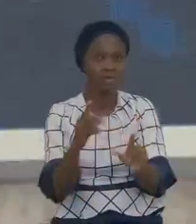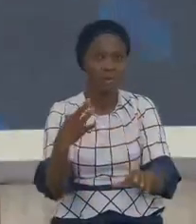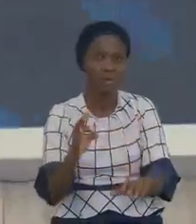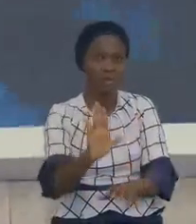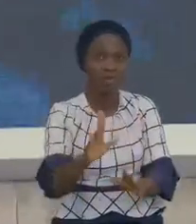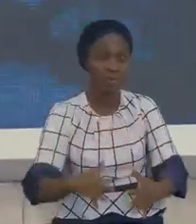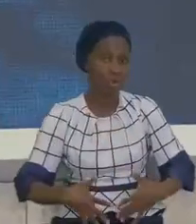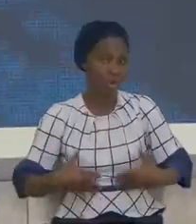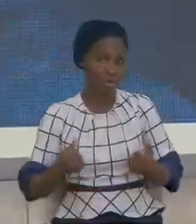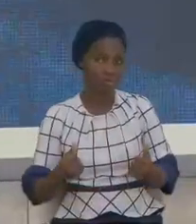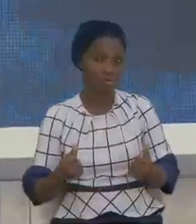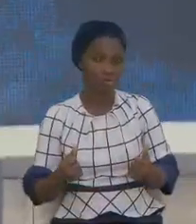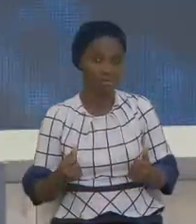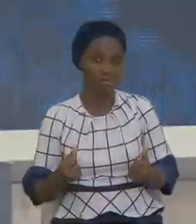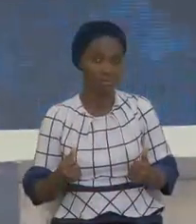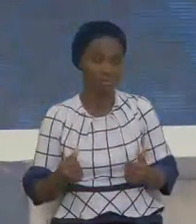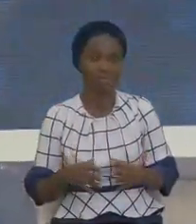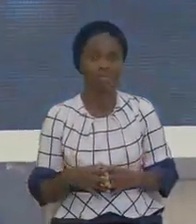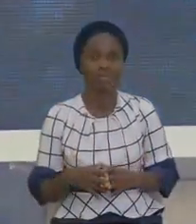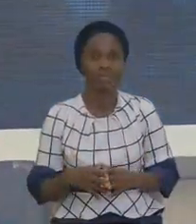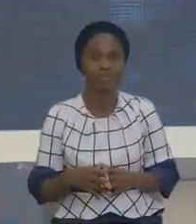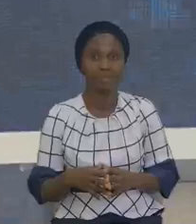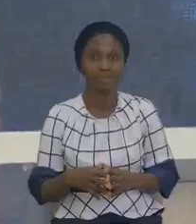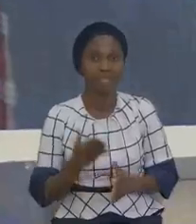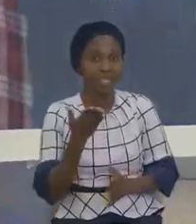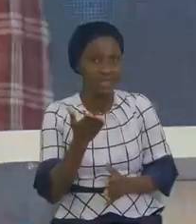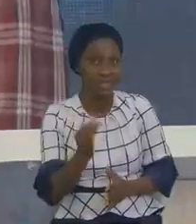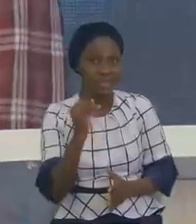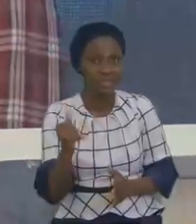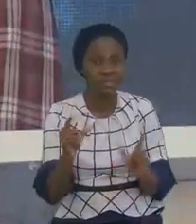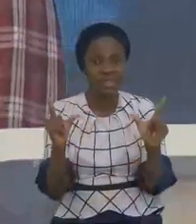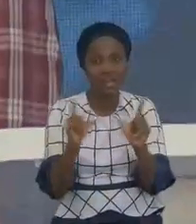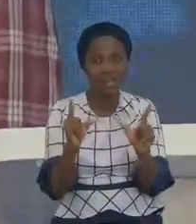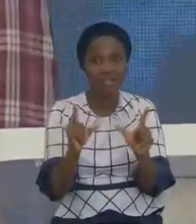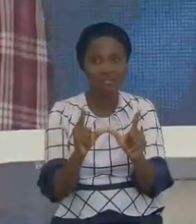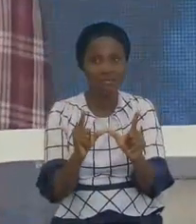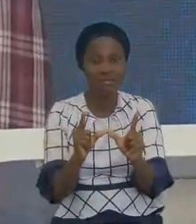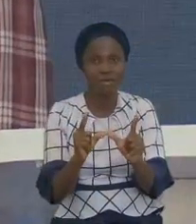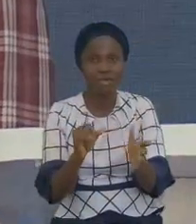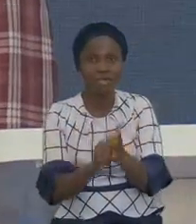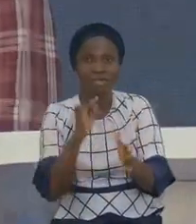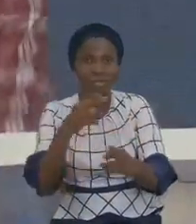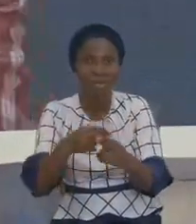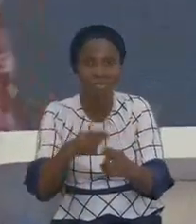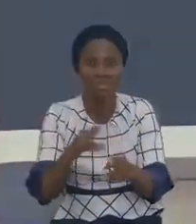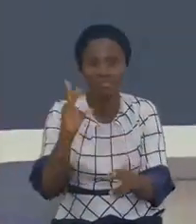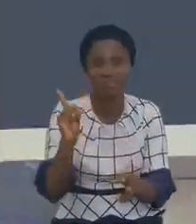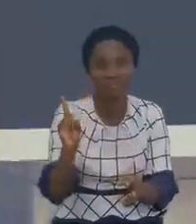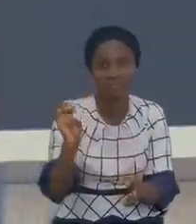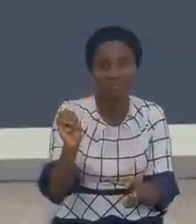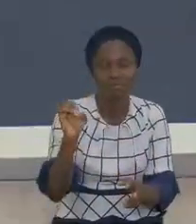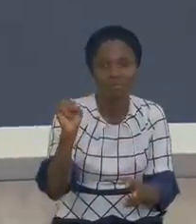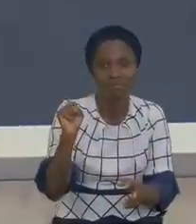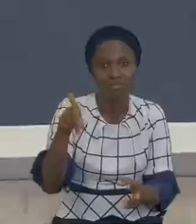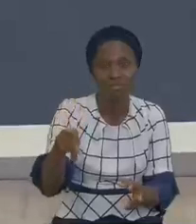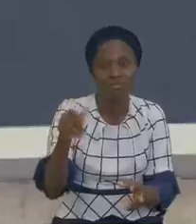Il y a un niveau appelé désespoir. Nous ne restons pas là-bas toute notre vie.